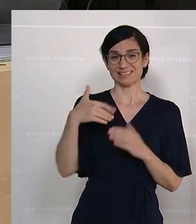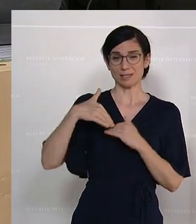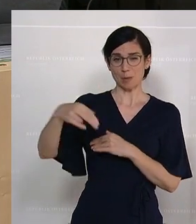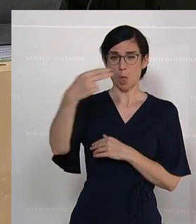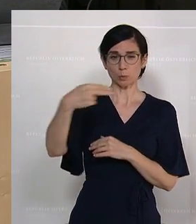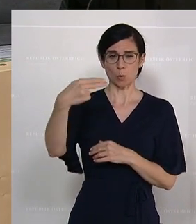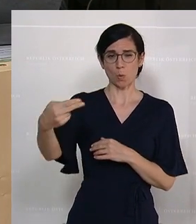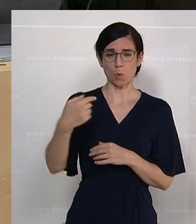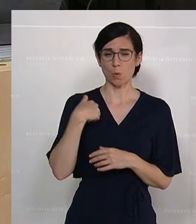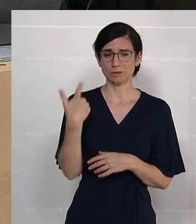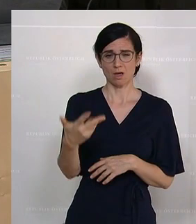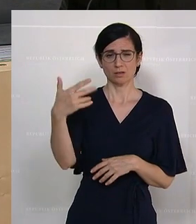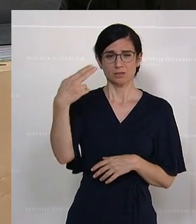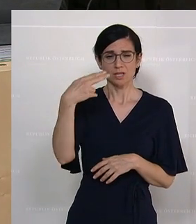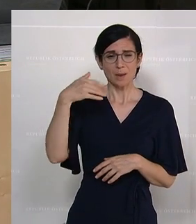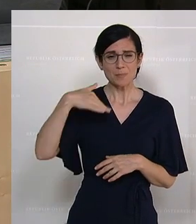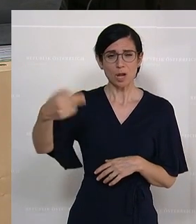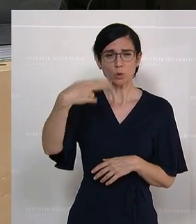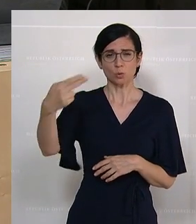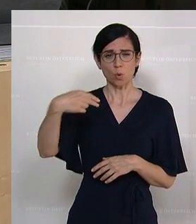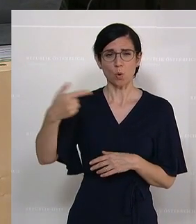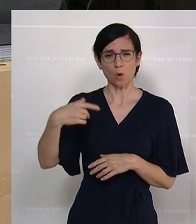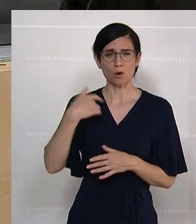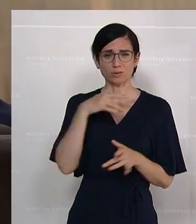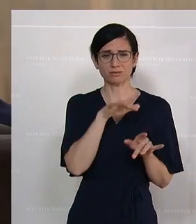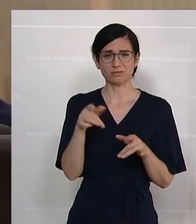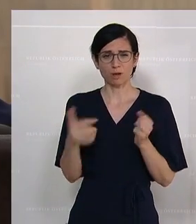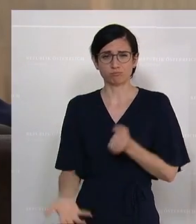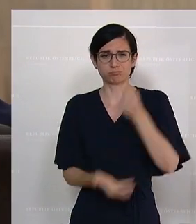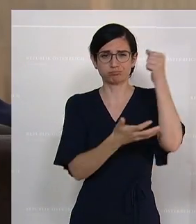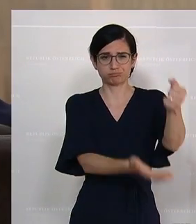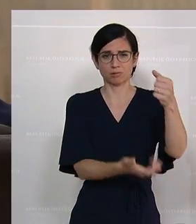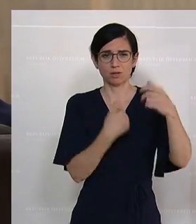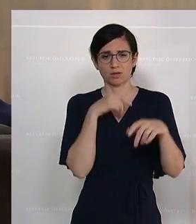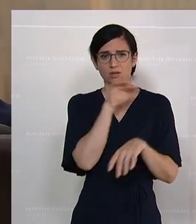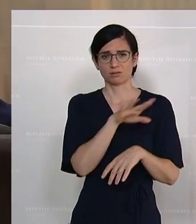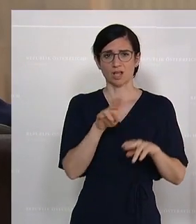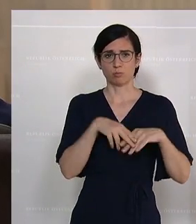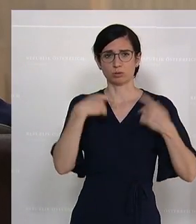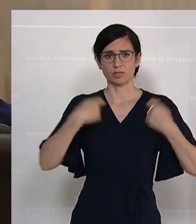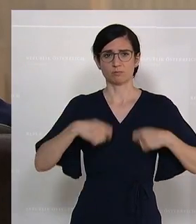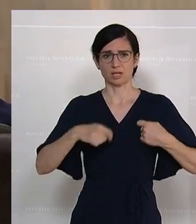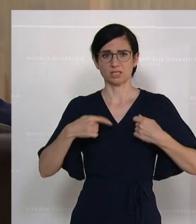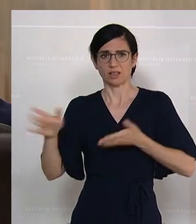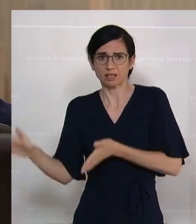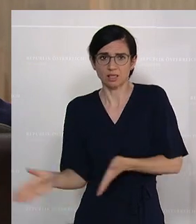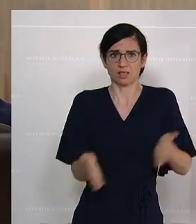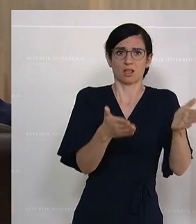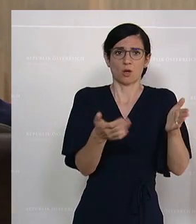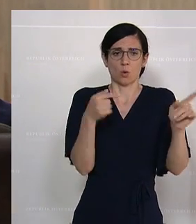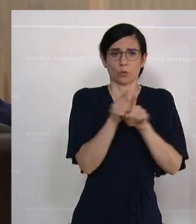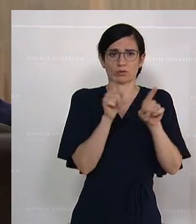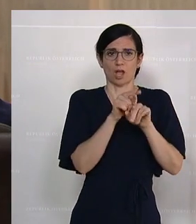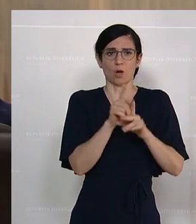jahre 30 millionen euro schlossen sie auf diese art und weise in richtung ist ein bundespräsident und und damit auch seinen